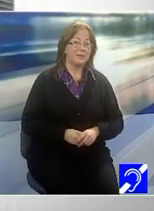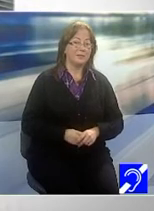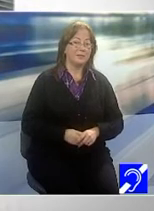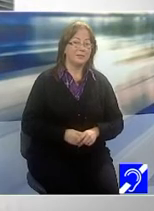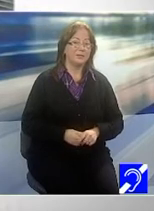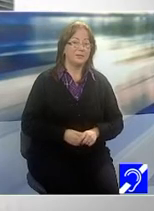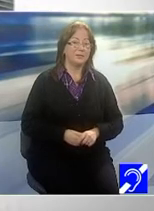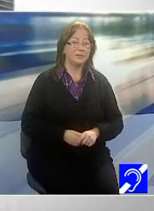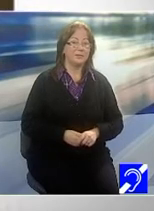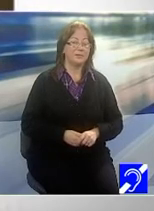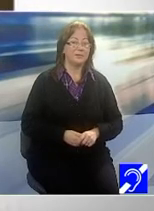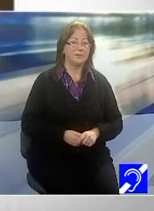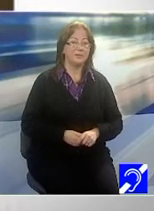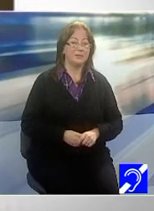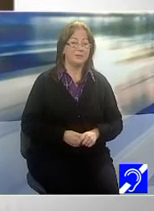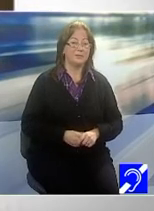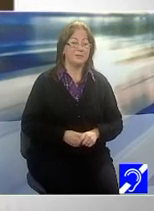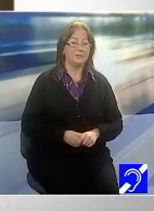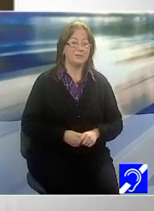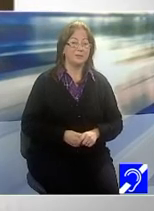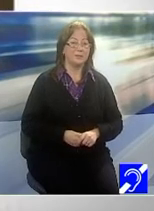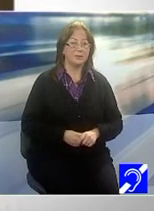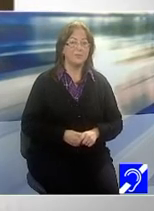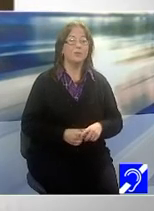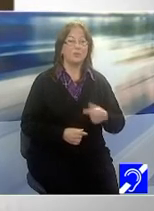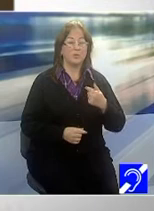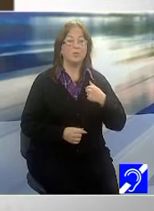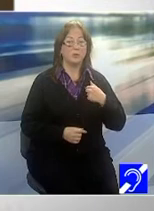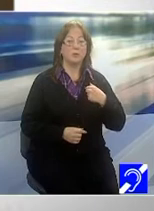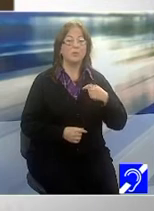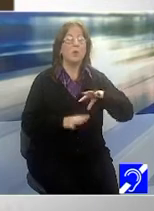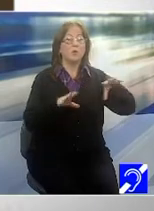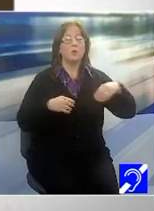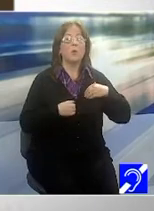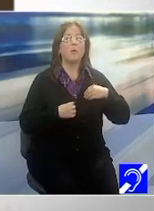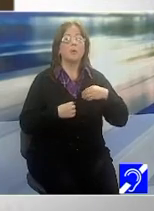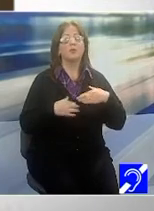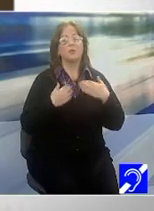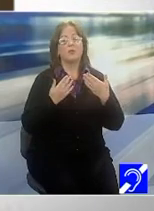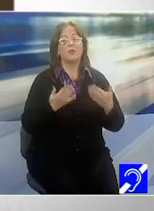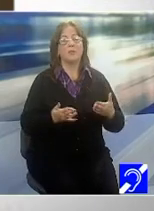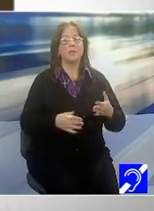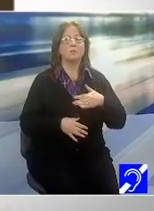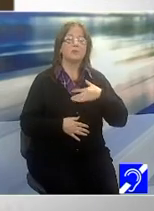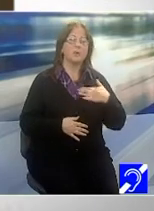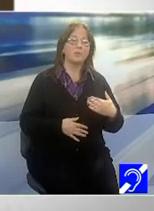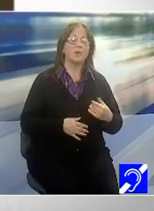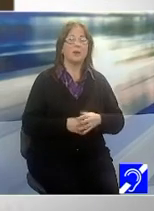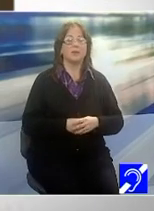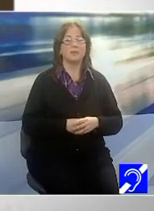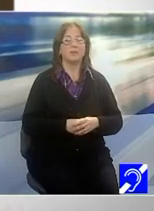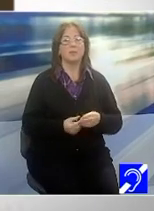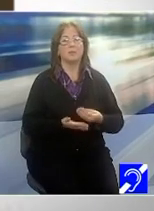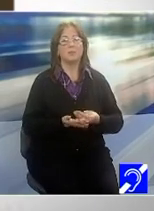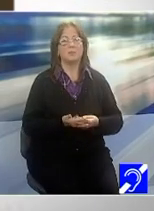I think we all, of course, offer our condolences. Noi toți oferim condolențe. Hearts, thoughts, and prayers are with